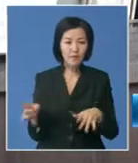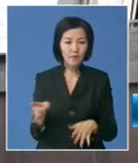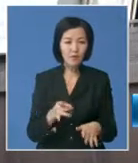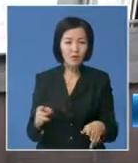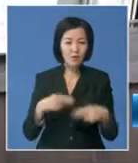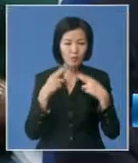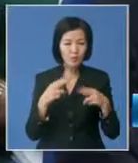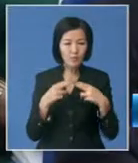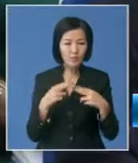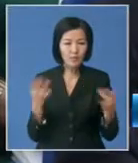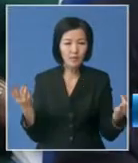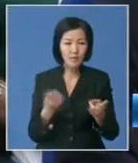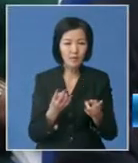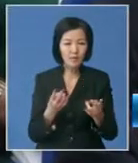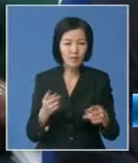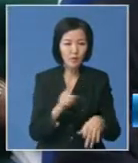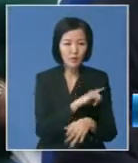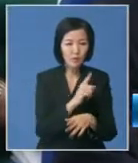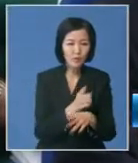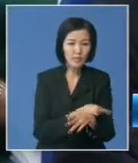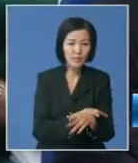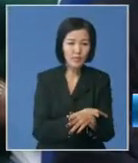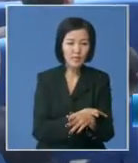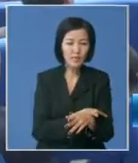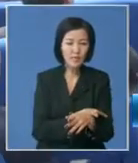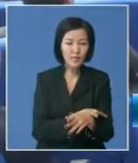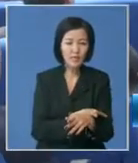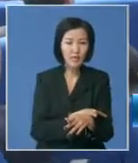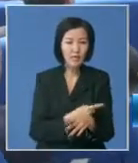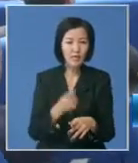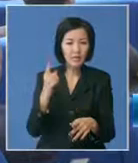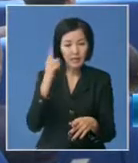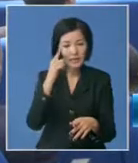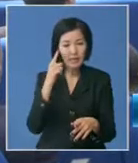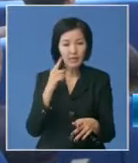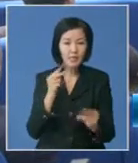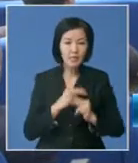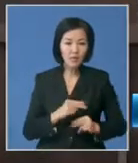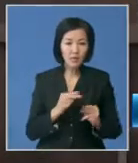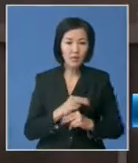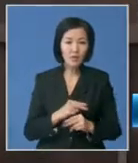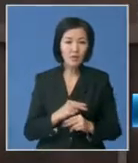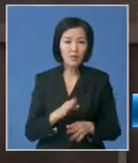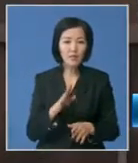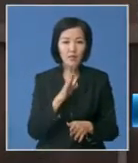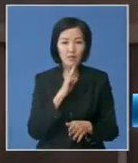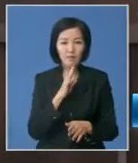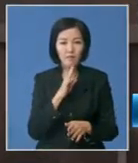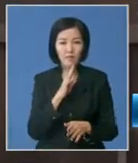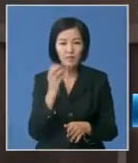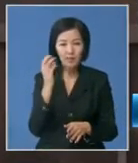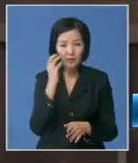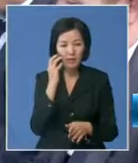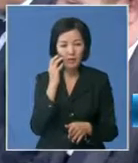обратил внимание на необходимость усиления идеологической работы в области более 300 школьниц наложили на себя руки из-за беременности